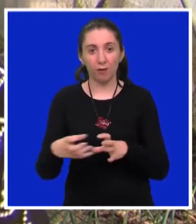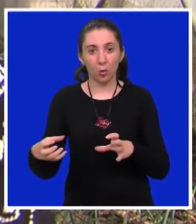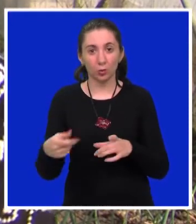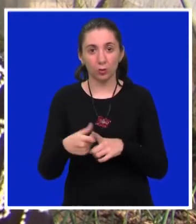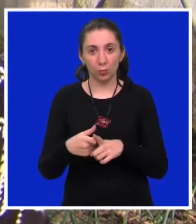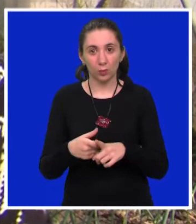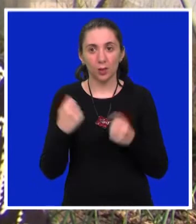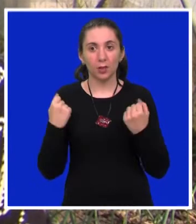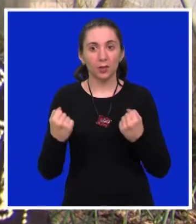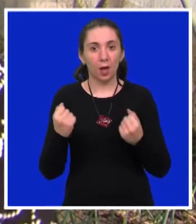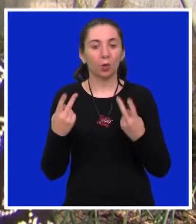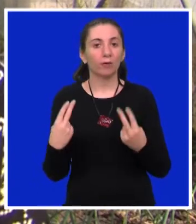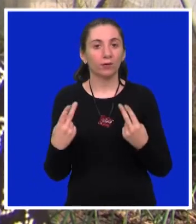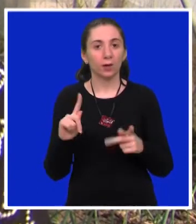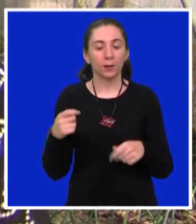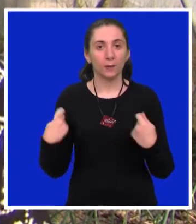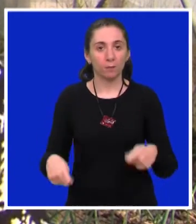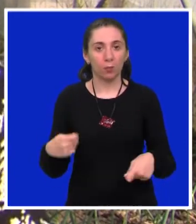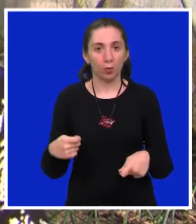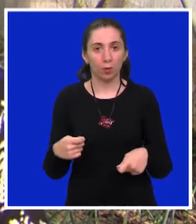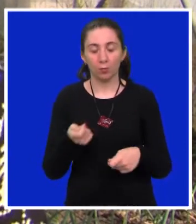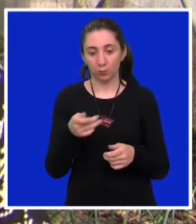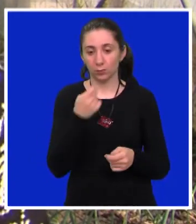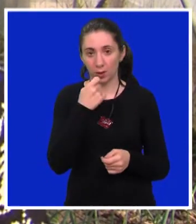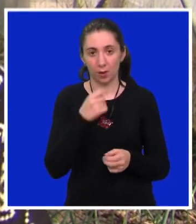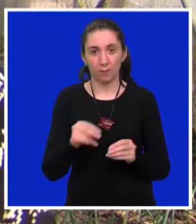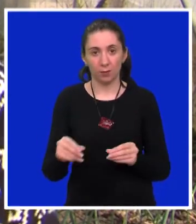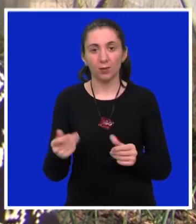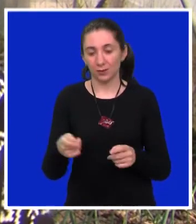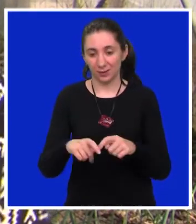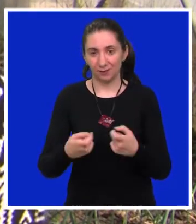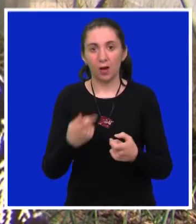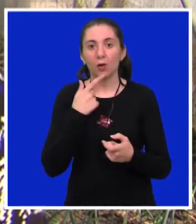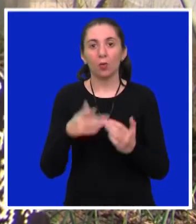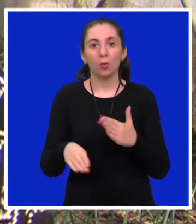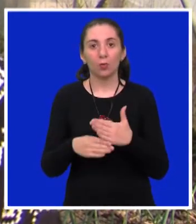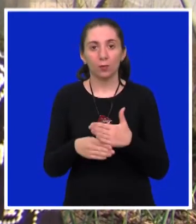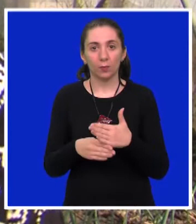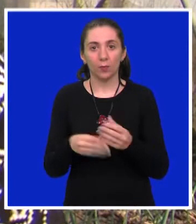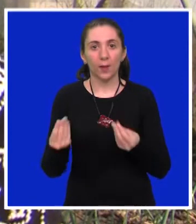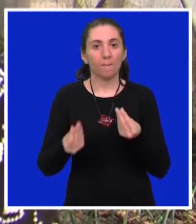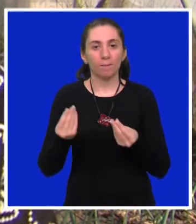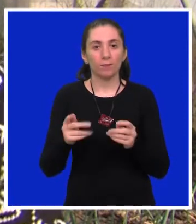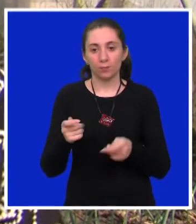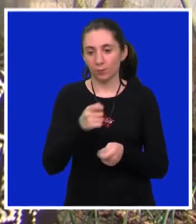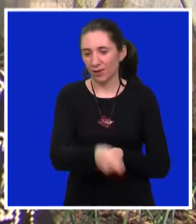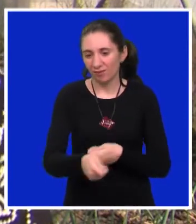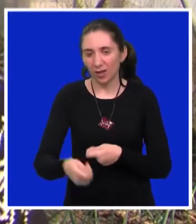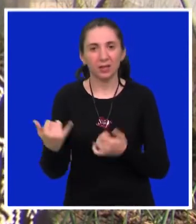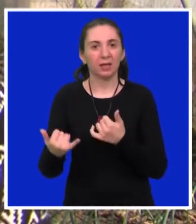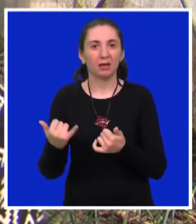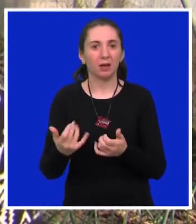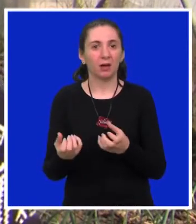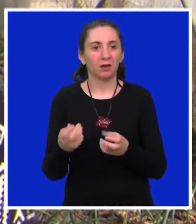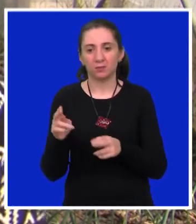takvom procesu kompostiranja je izuzetno vrijedan i bogat hranjivim mineralima, odnosno tvarima koje pomažu u nekakvom vrtlarstvu